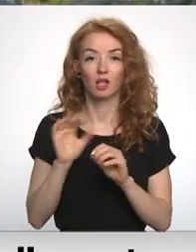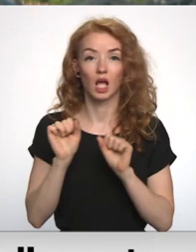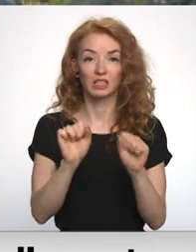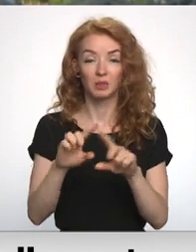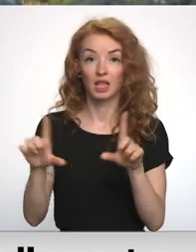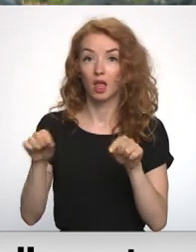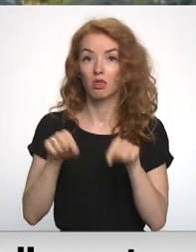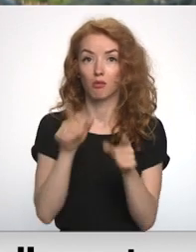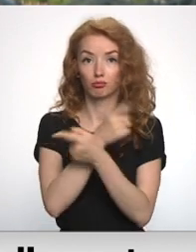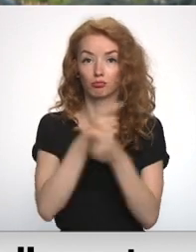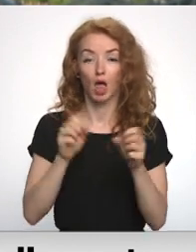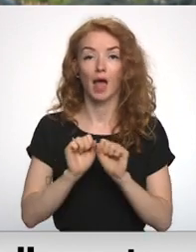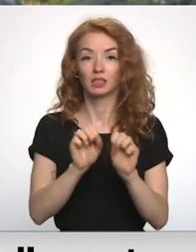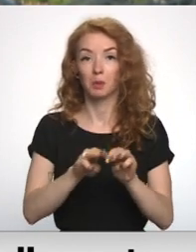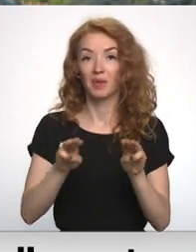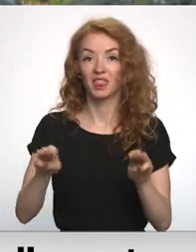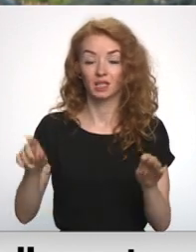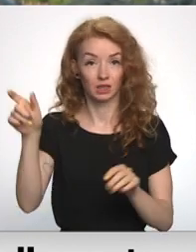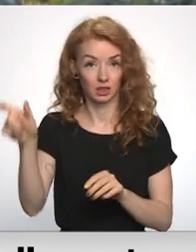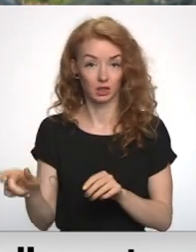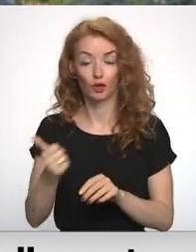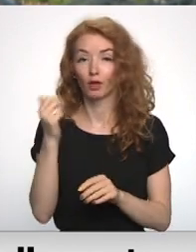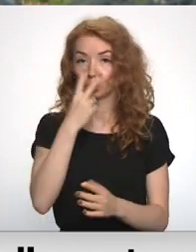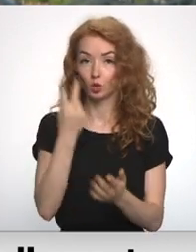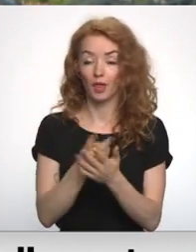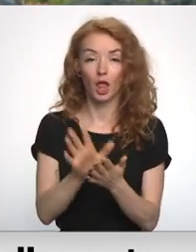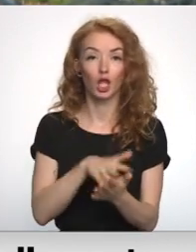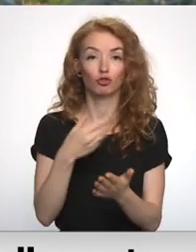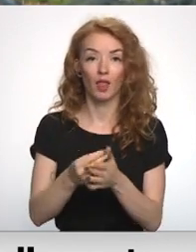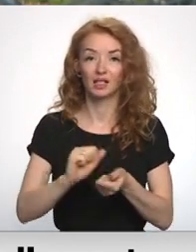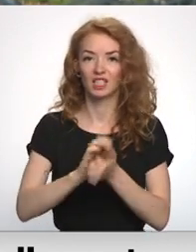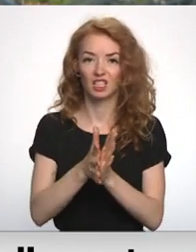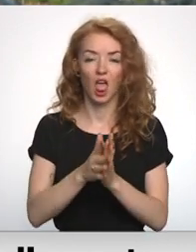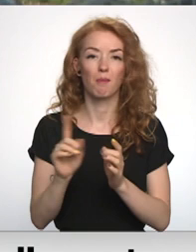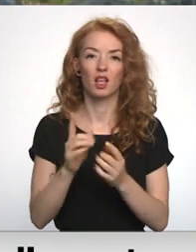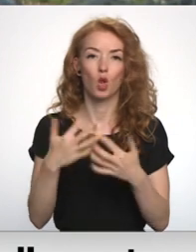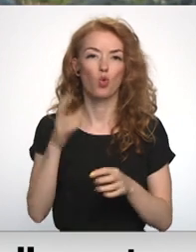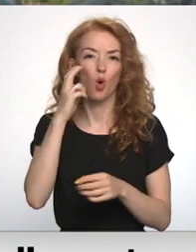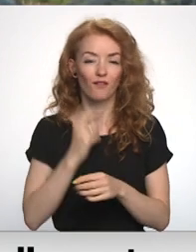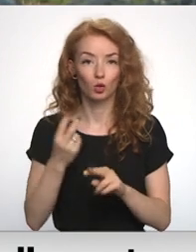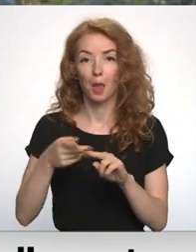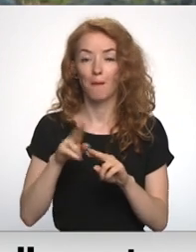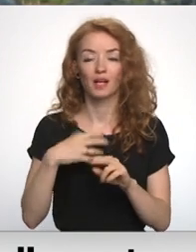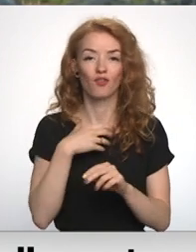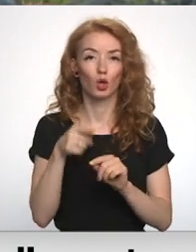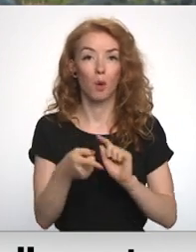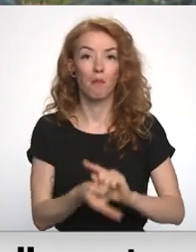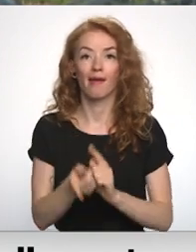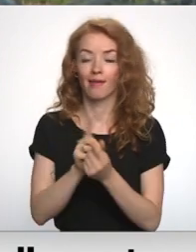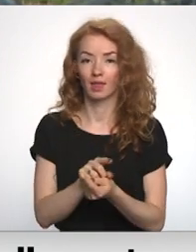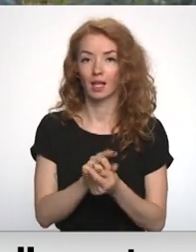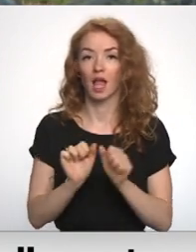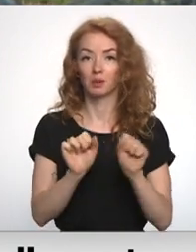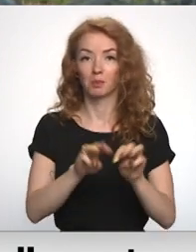tā paziņoja aizsardzības ministrs Artis Pabriks. Viņš uzskata, ka līdzšinējā sistēma sevi ir izsmēlusi, tāpēc nepieciešams to mainīt.